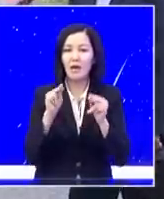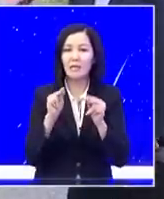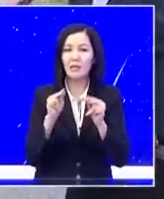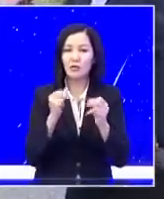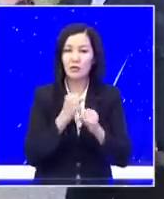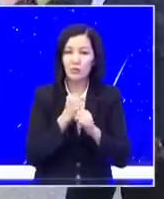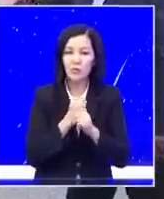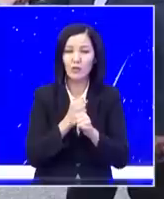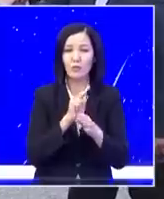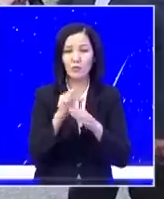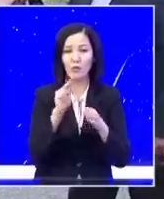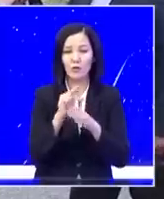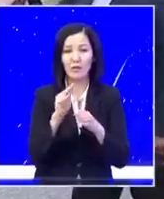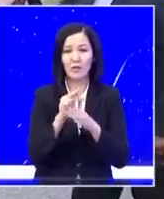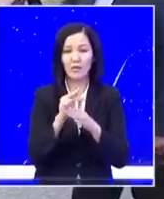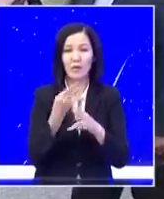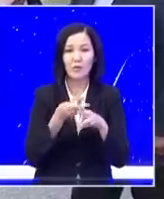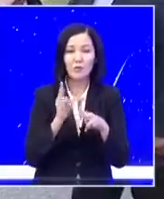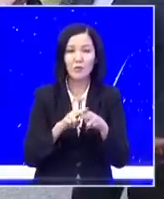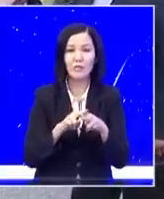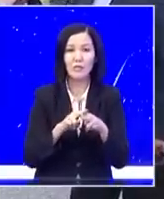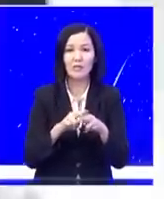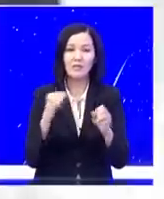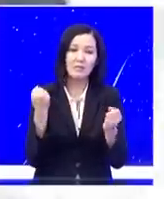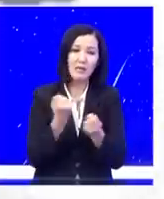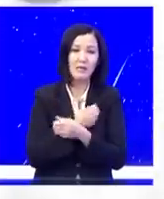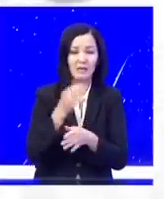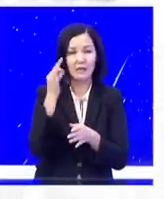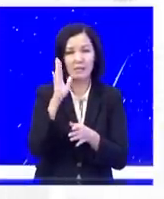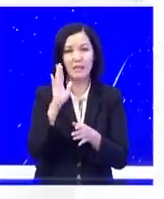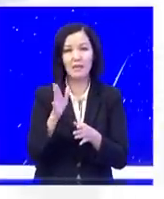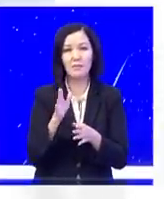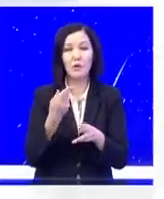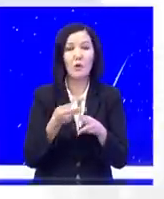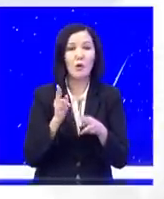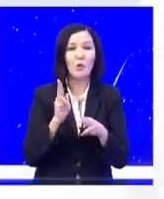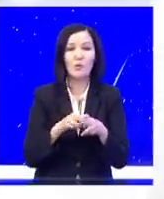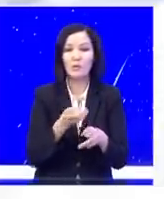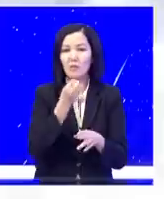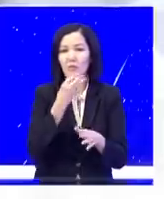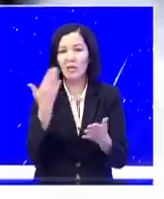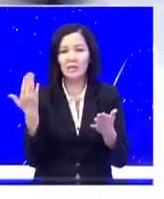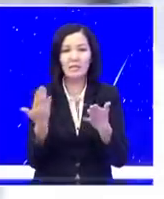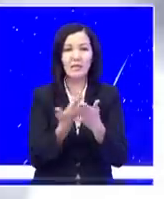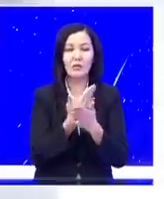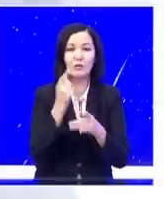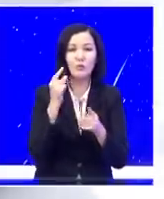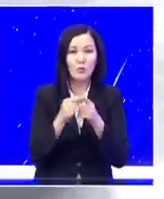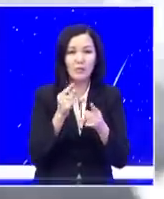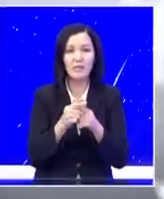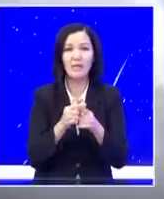үйретті бұлсы. Сондықтан да осы кісіні енді сағына еске аламыз. Осыншама жағымды естеліктер. Өткен